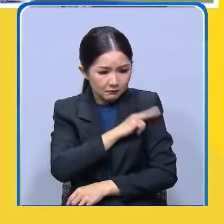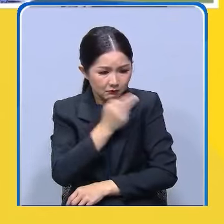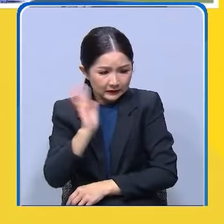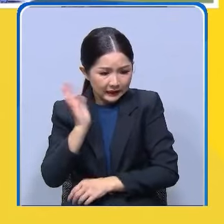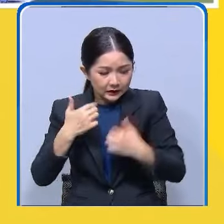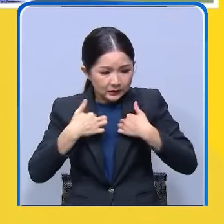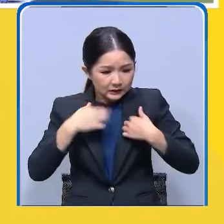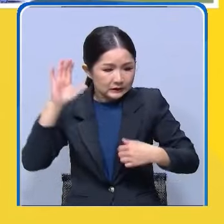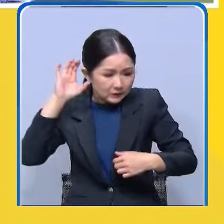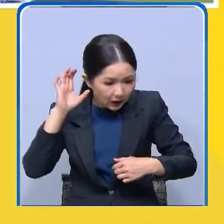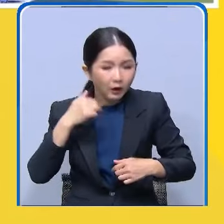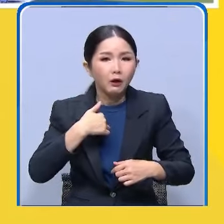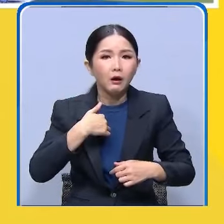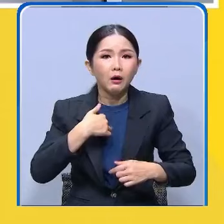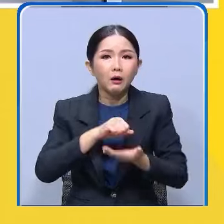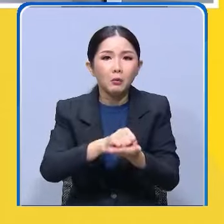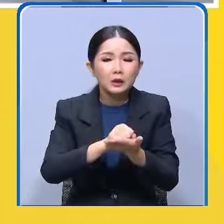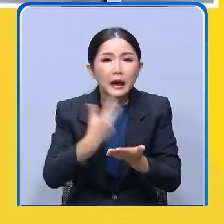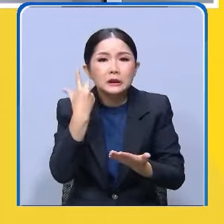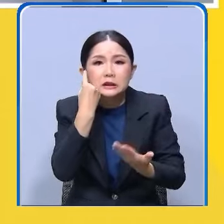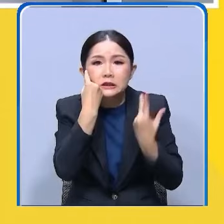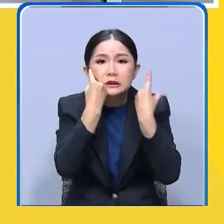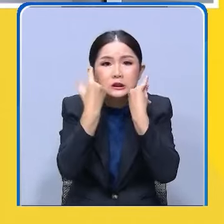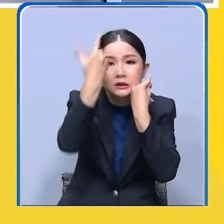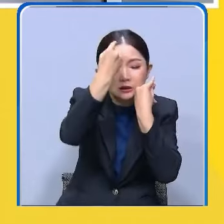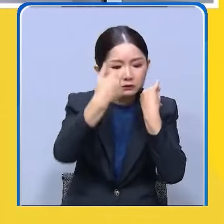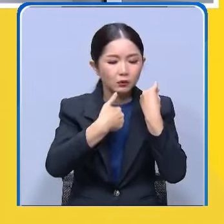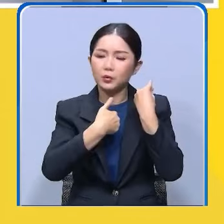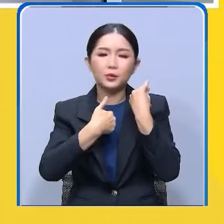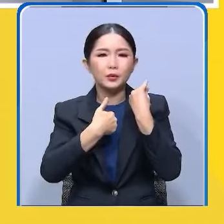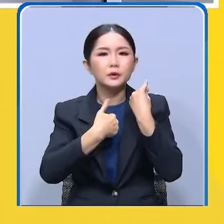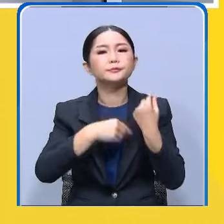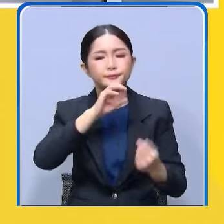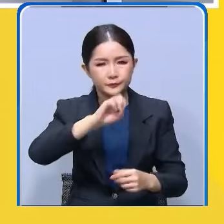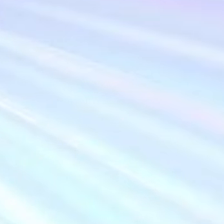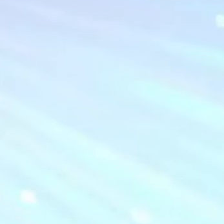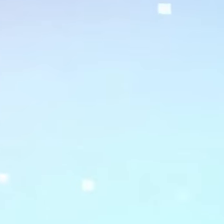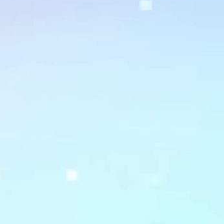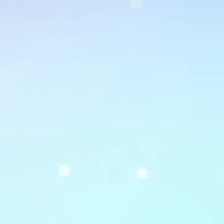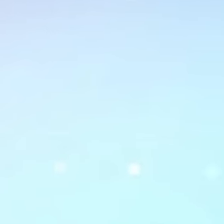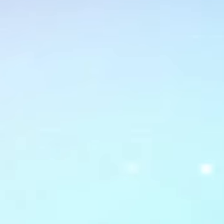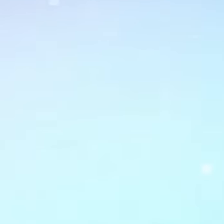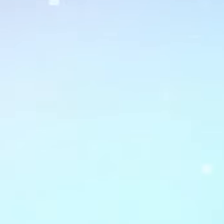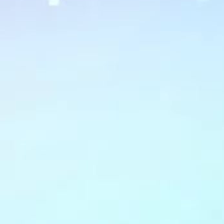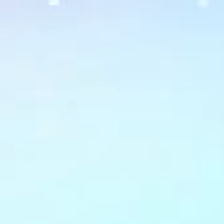อดเลยจะหมอมาฉีดให้ถึงบ้าน สุดท้ายก็แจ้งความดำเนินคดีกันในที่สุดนะคะคุณผู้ชม